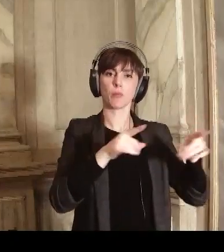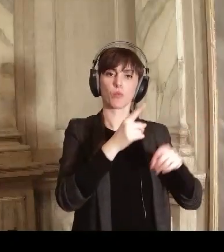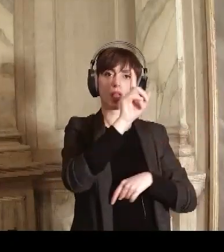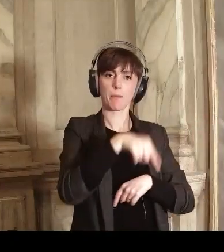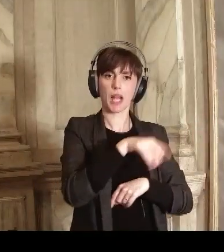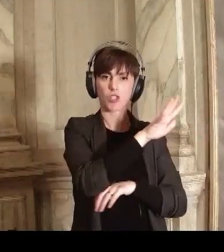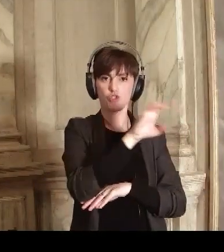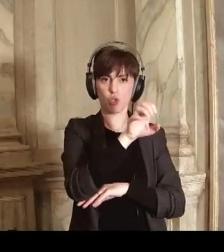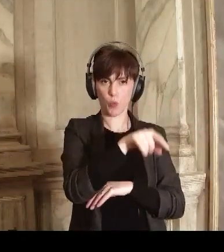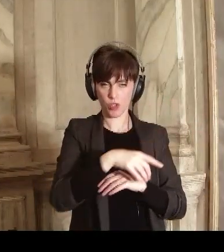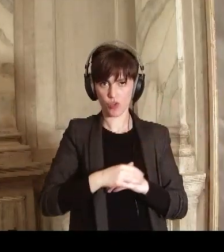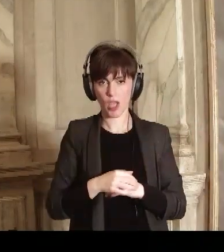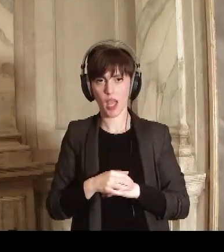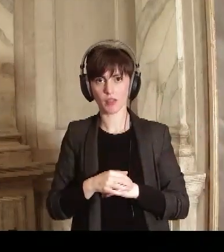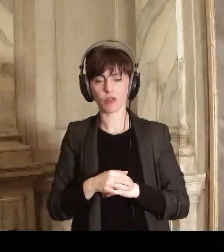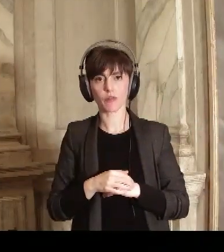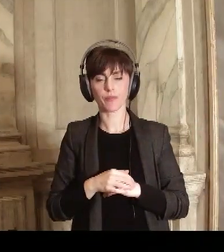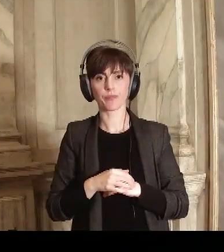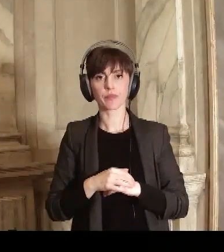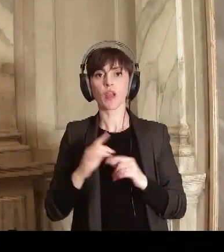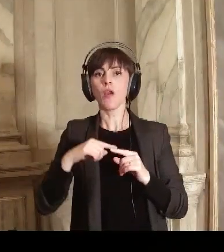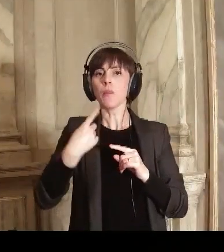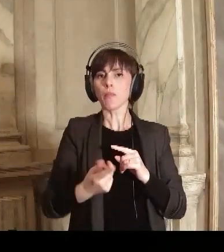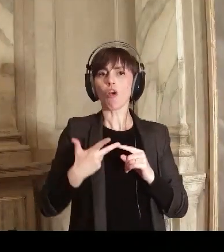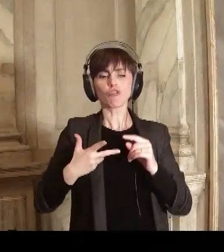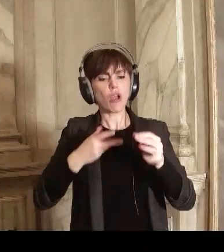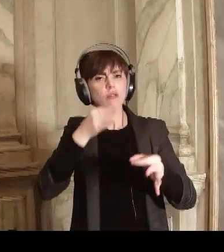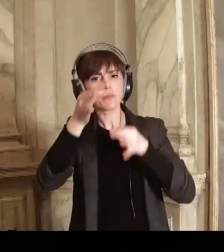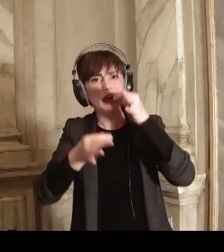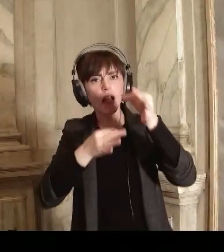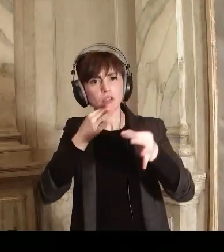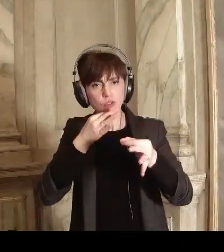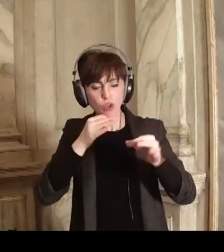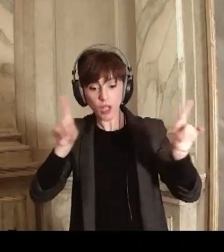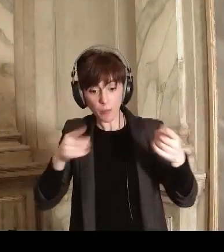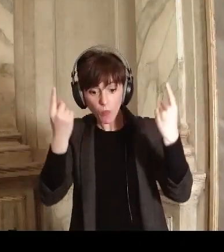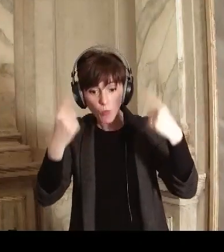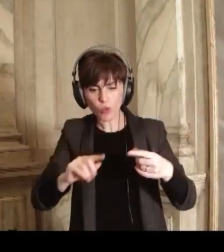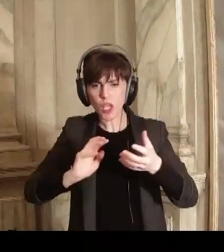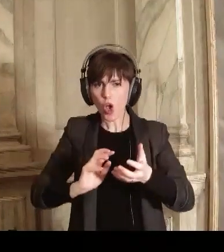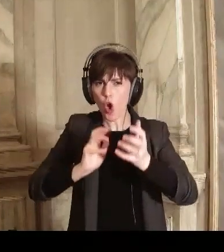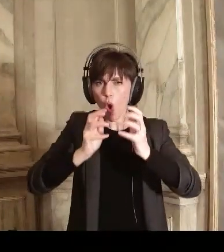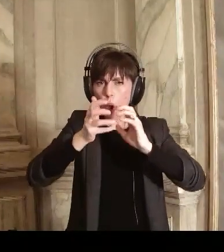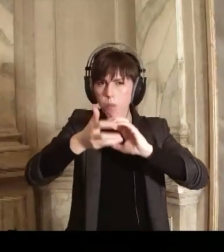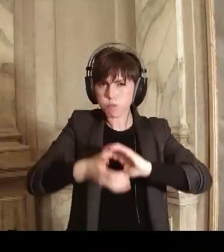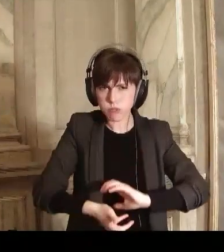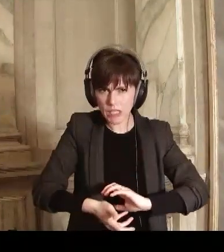per descriverne la complessità, l'ordito polifonico, la capacità di generare flussi sonori